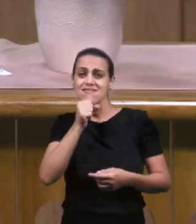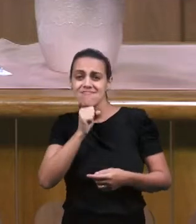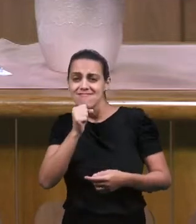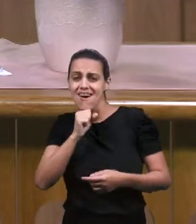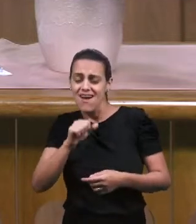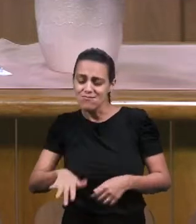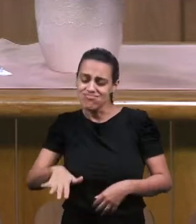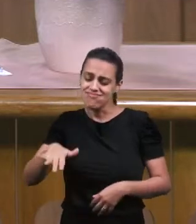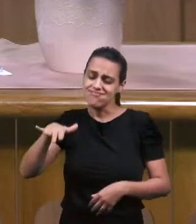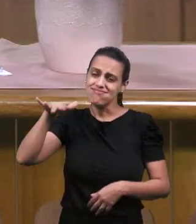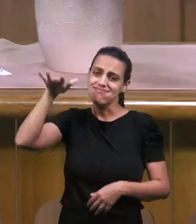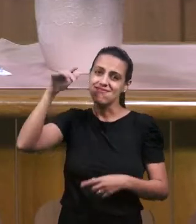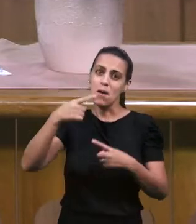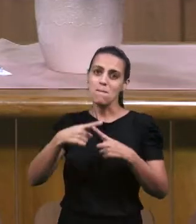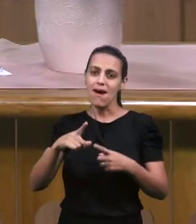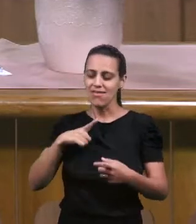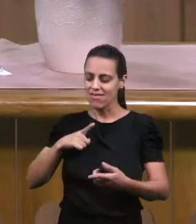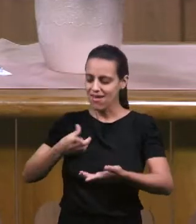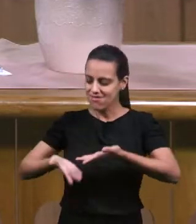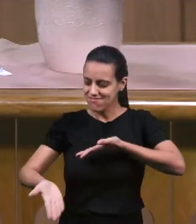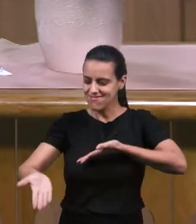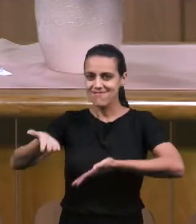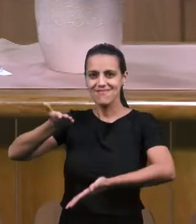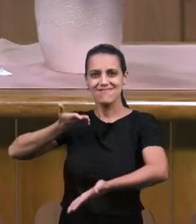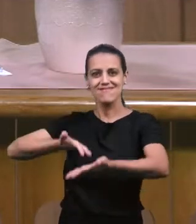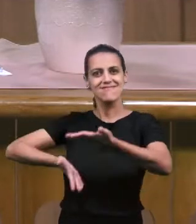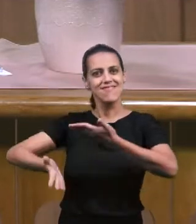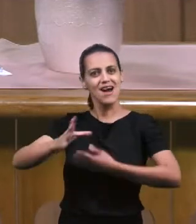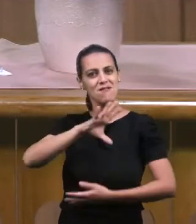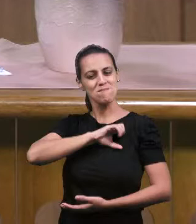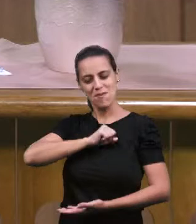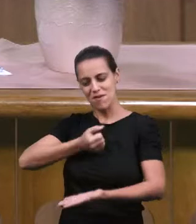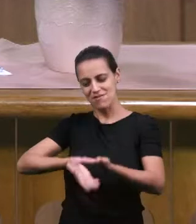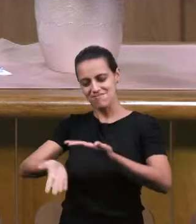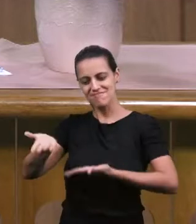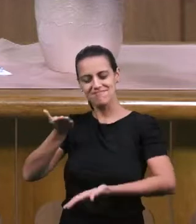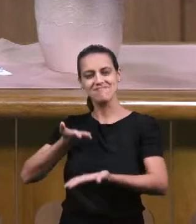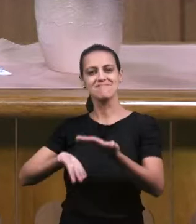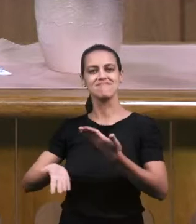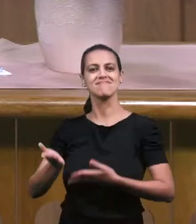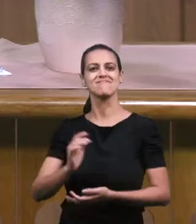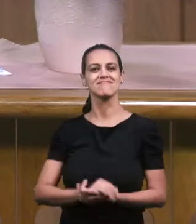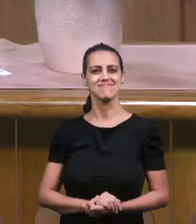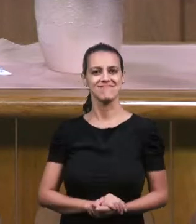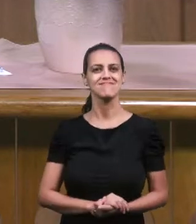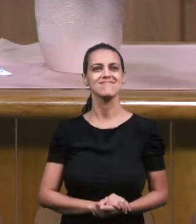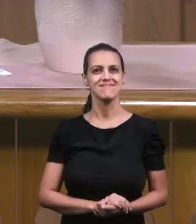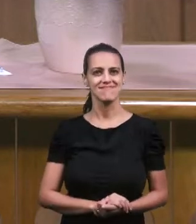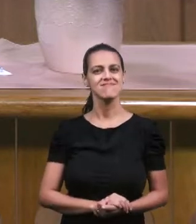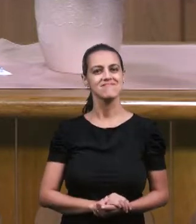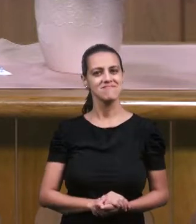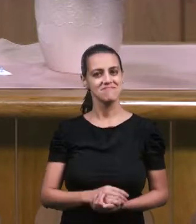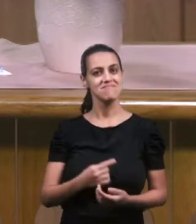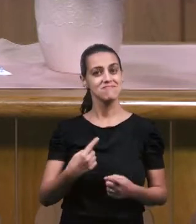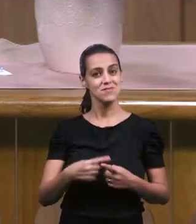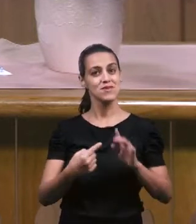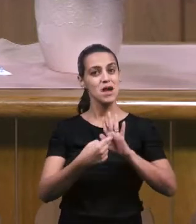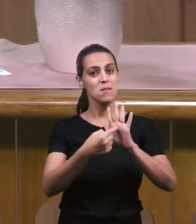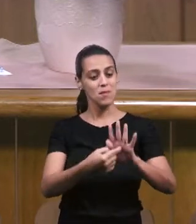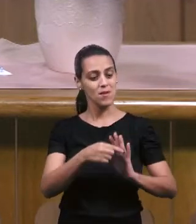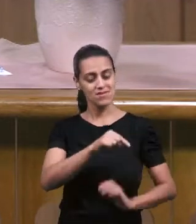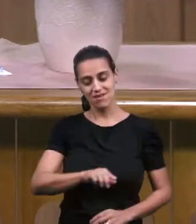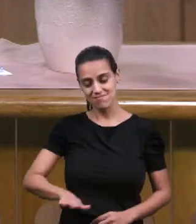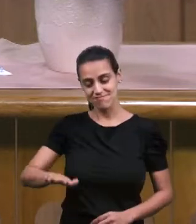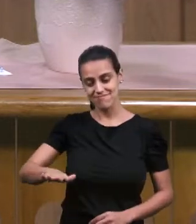temps, et cela signifie une séquence de vie, de compréhension,